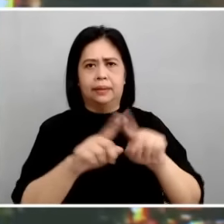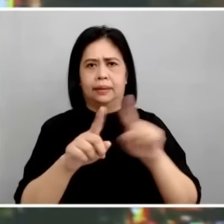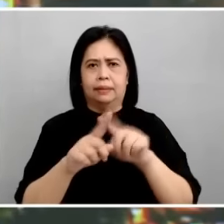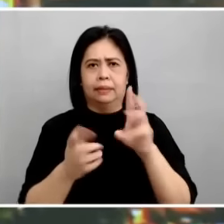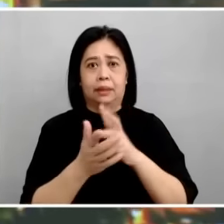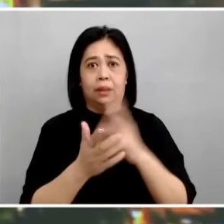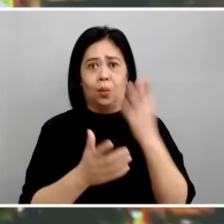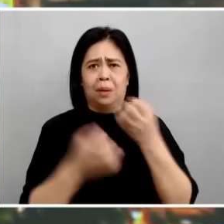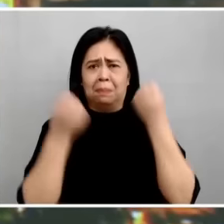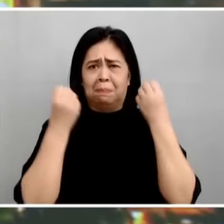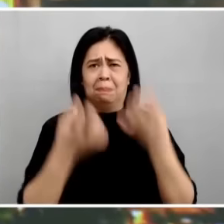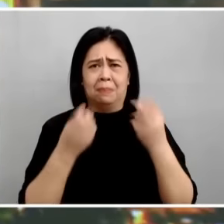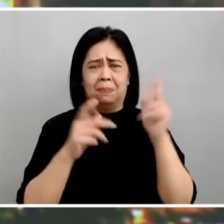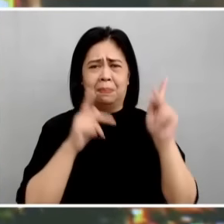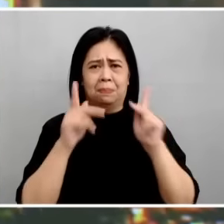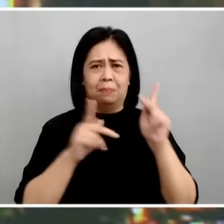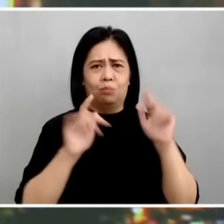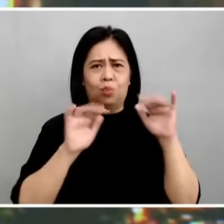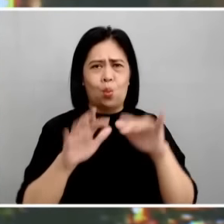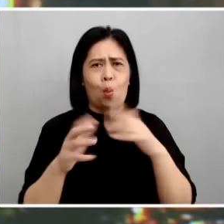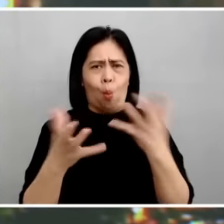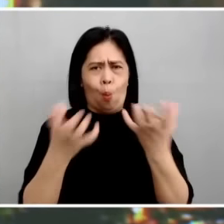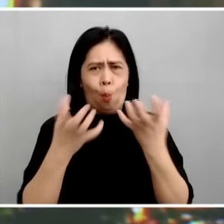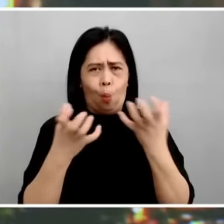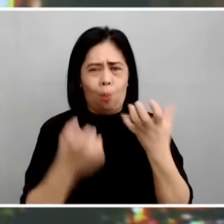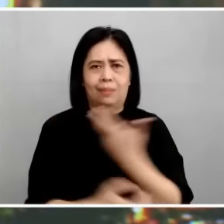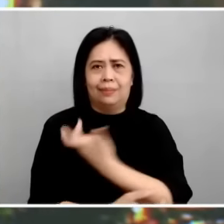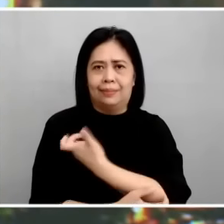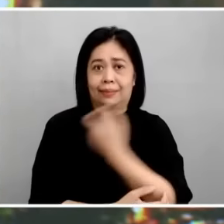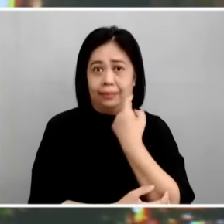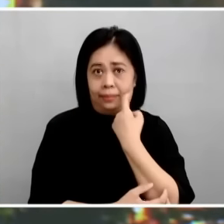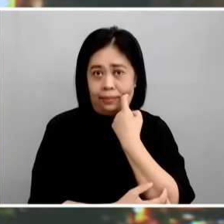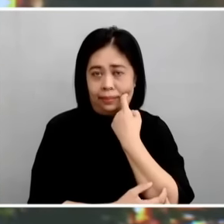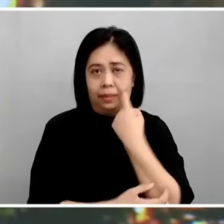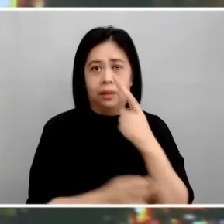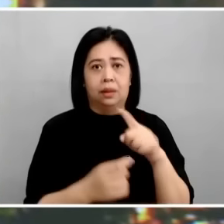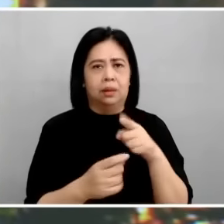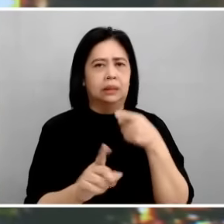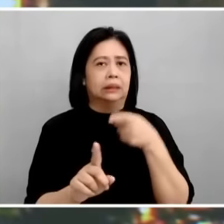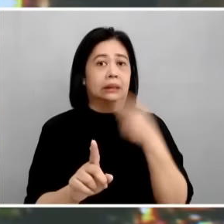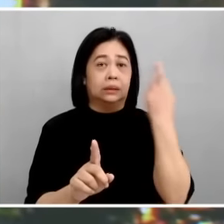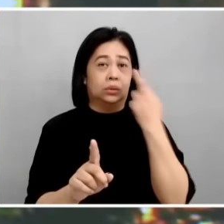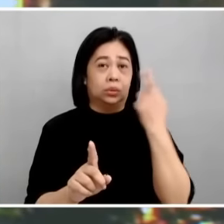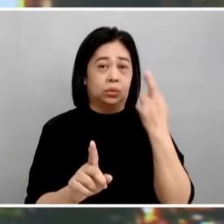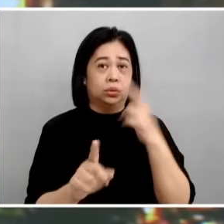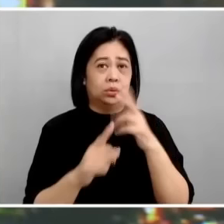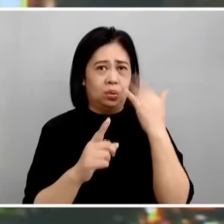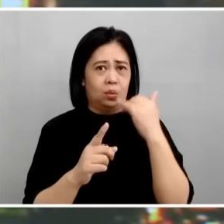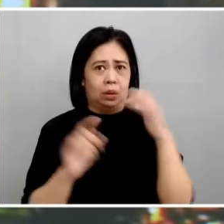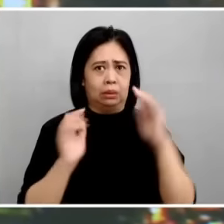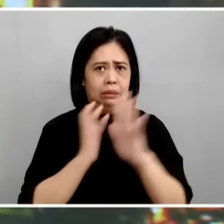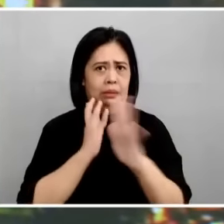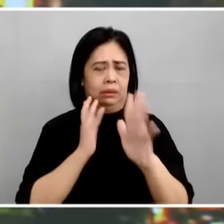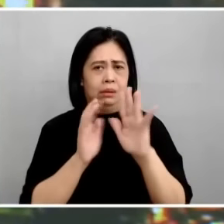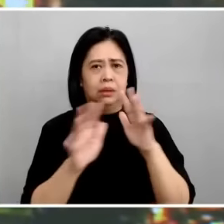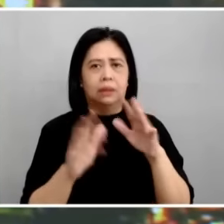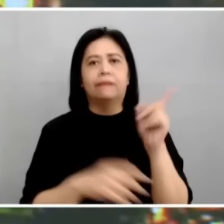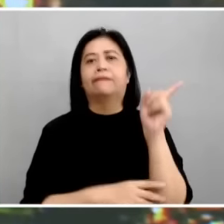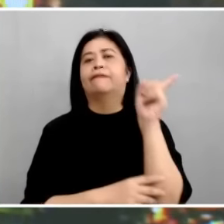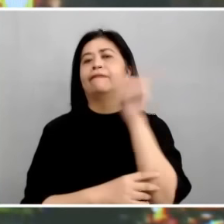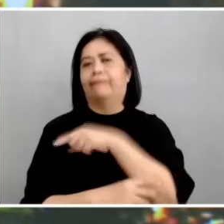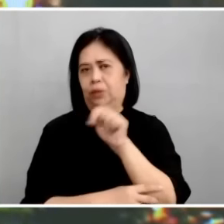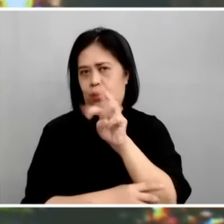may libo-libo na gustong magpabakuna kanina. Ang itinuturong dahilan ng mga pumila ay ang pekeng